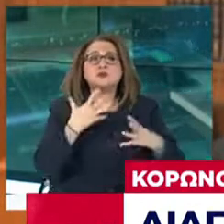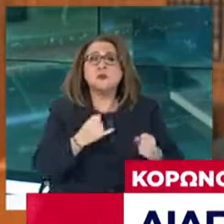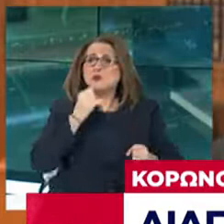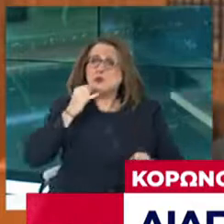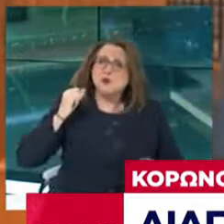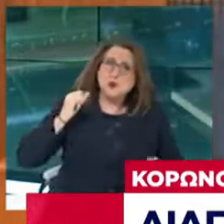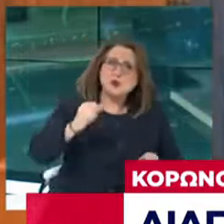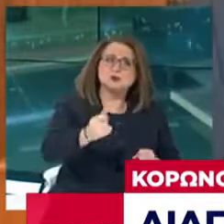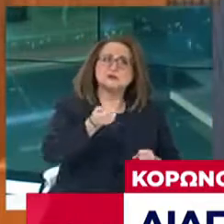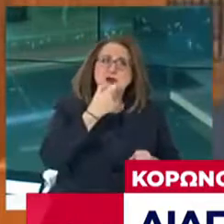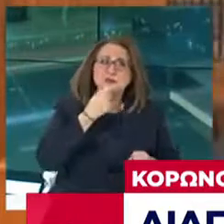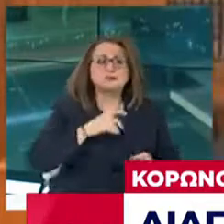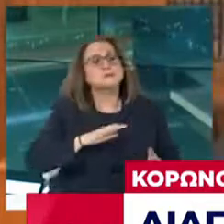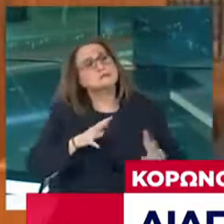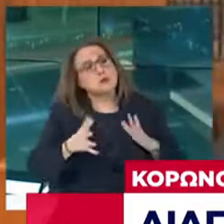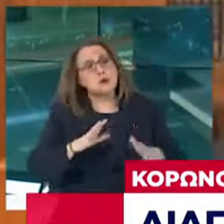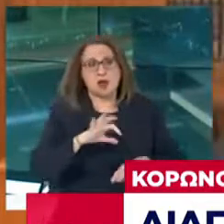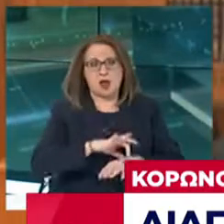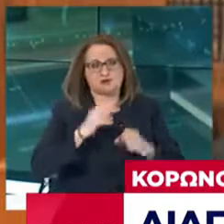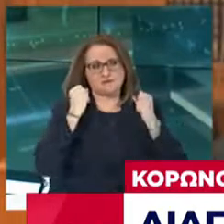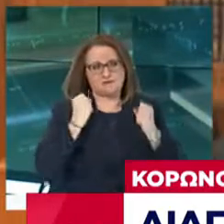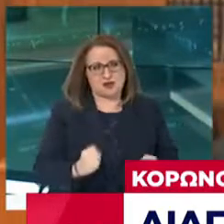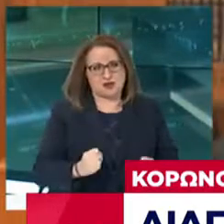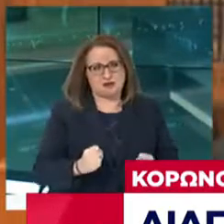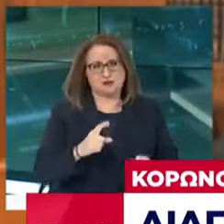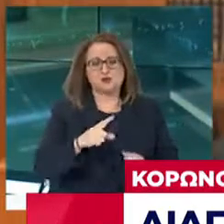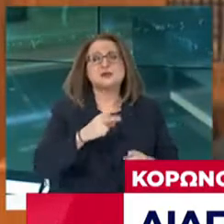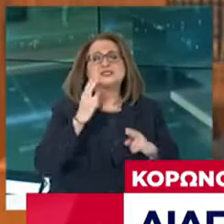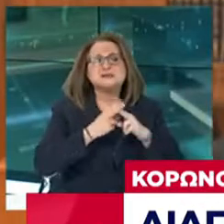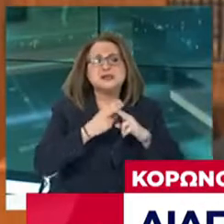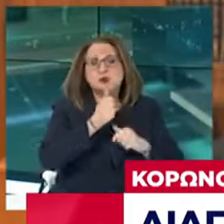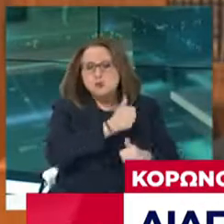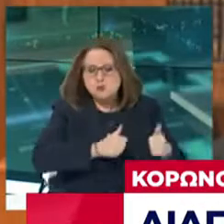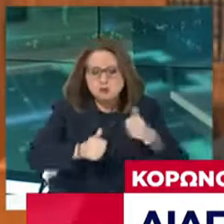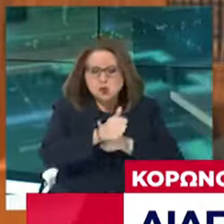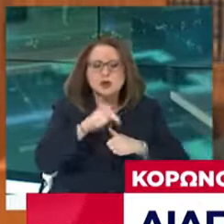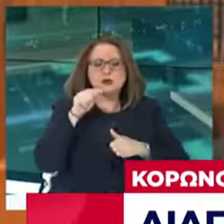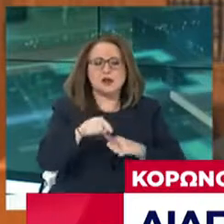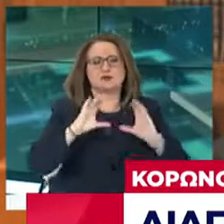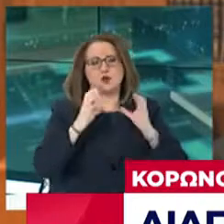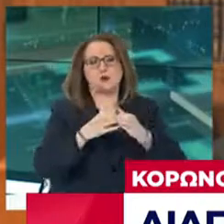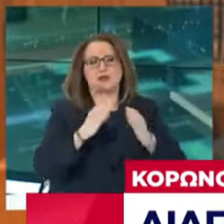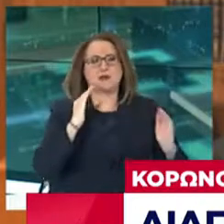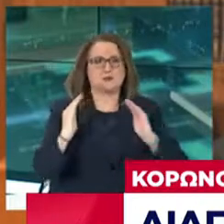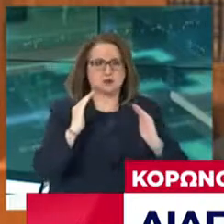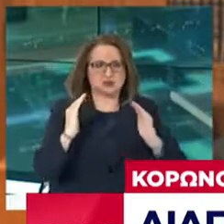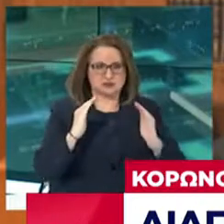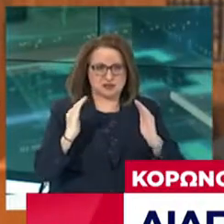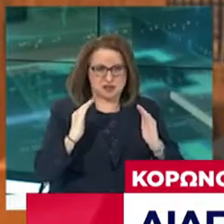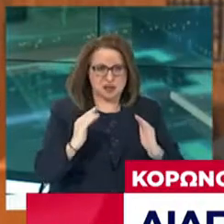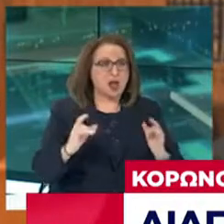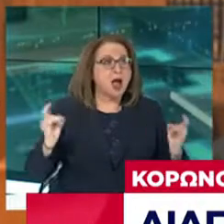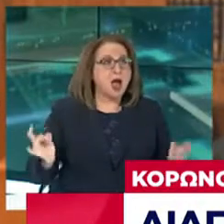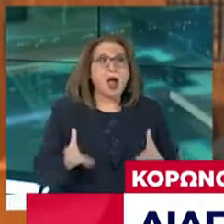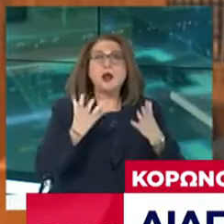ίσως χρειαστούν νοσηλεία. Αυτούς πρέπει να προστατεύσουμε πρώτα απ' όλους. Ο στόχος μας είναι απλός. Τα τυχόν σοβαρά